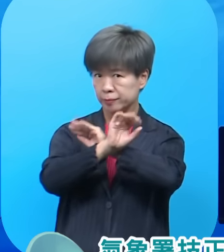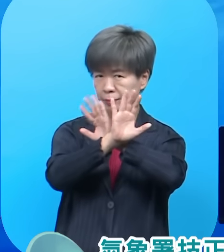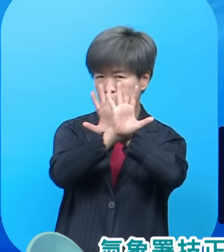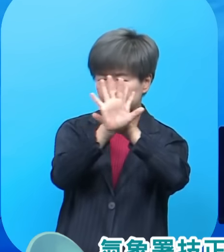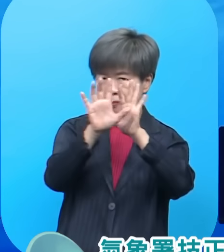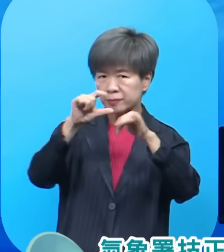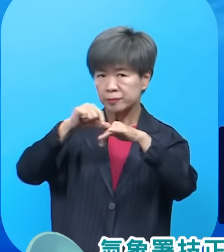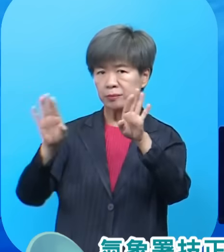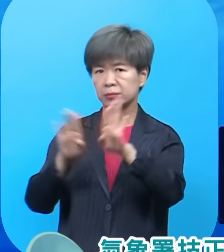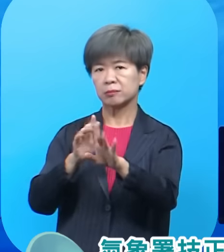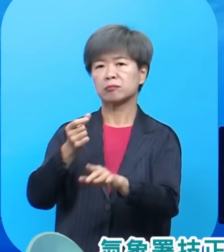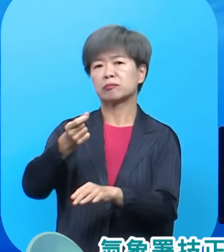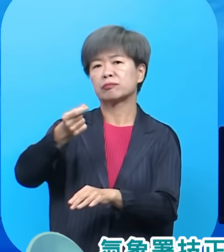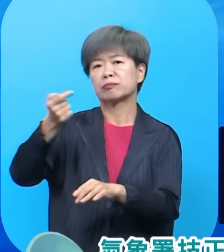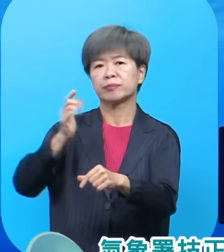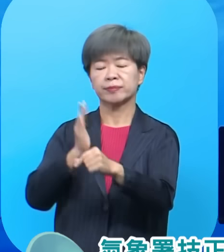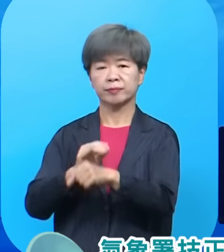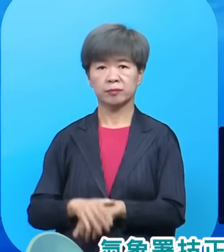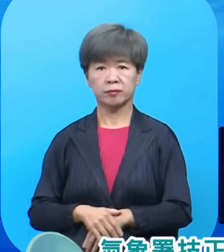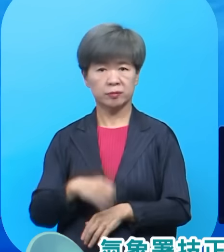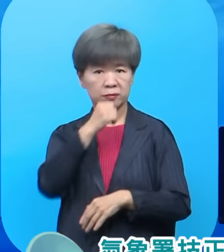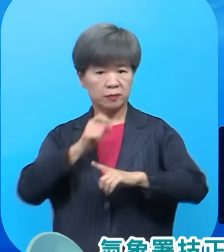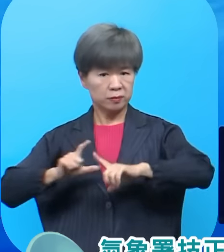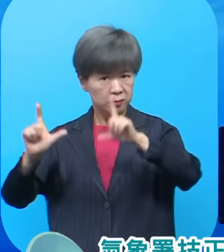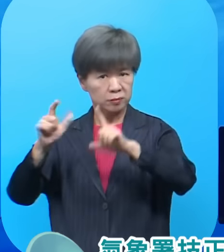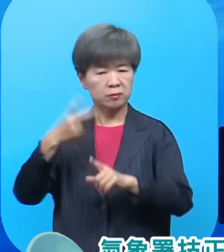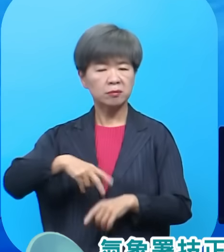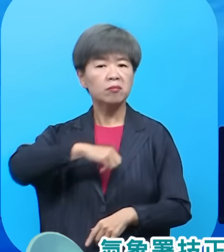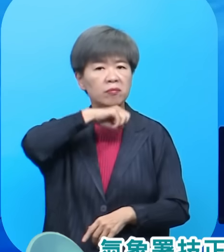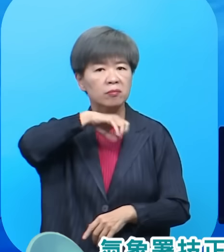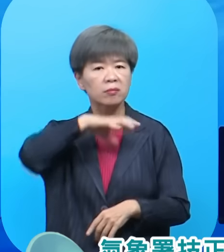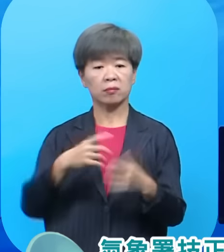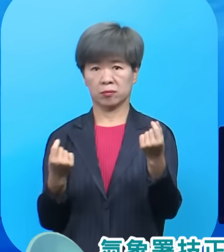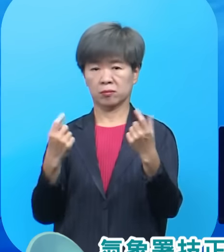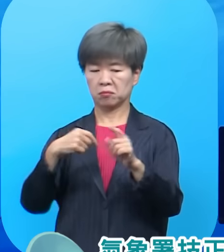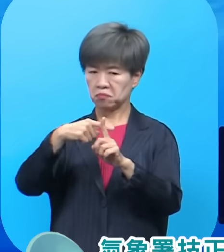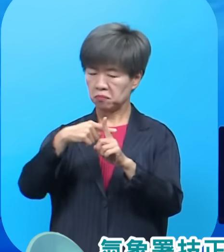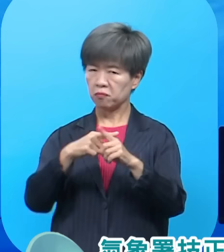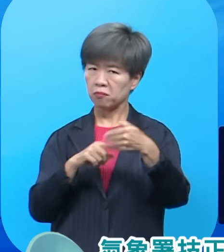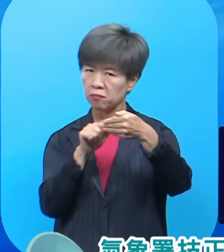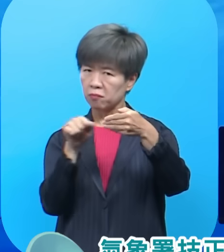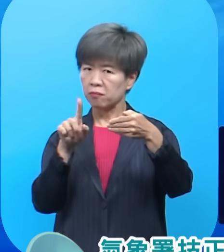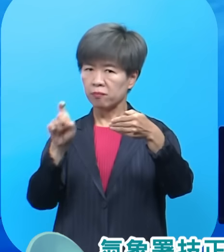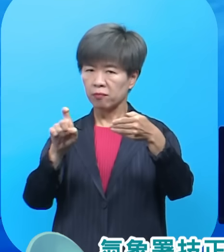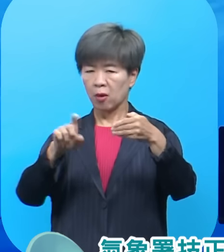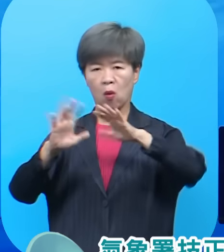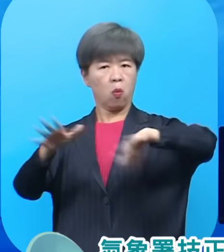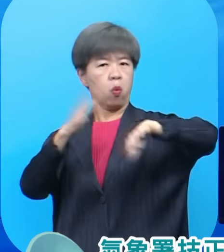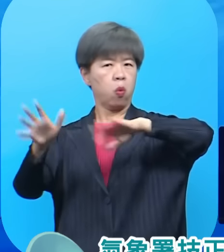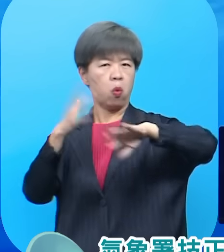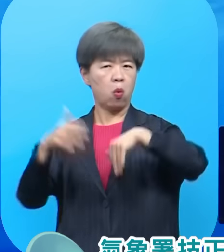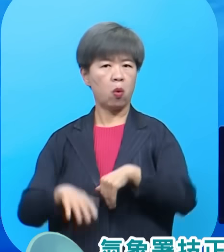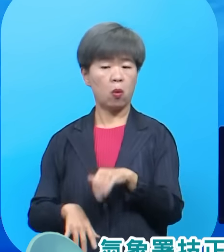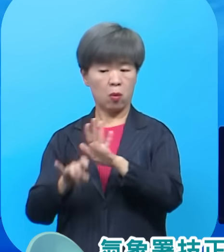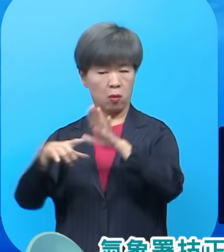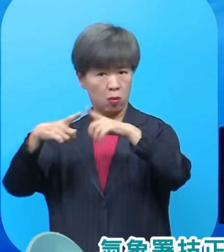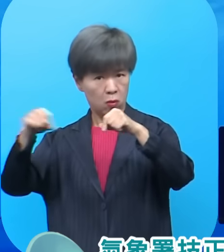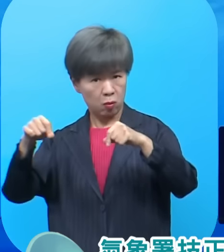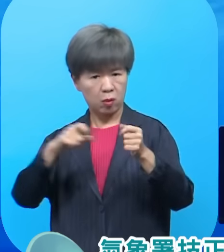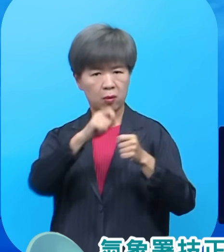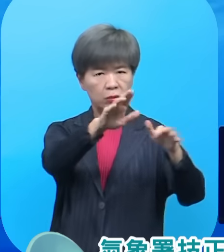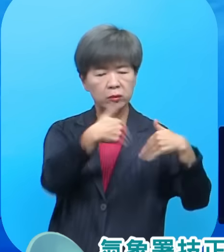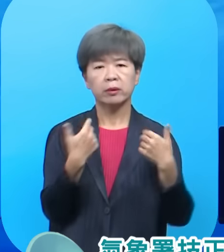会增强到这样的风力，而且连台东以及屏东也会出现9到10级的强阵风。至于兰屿还有恒